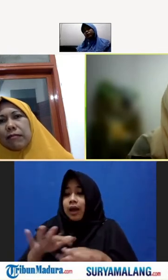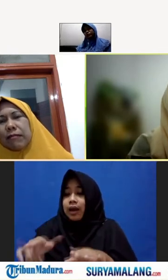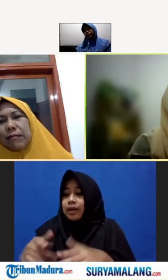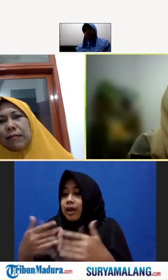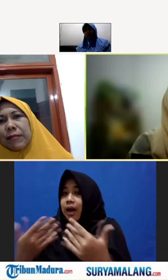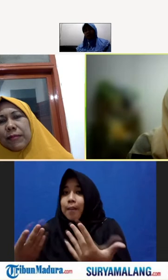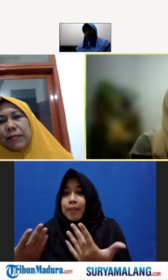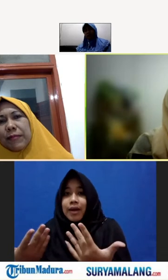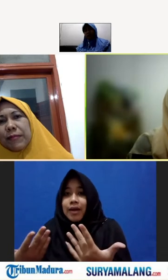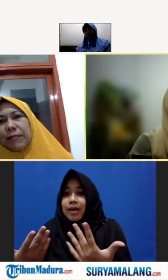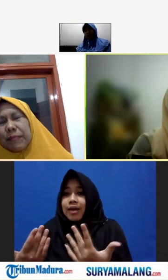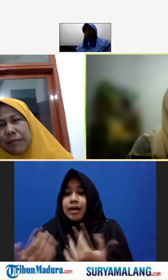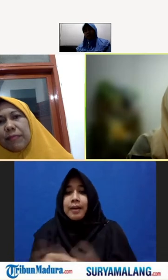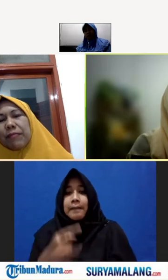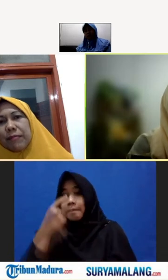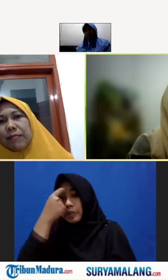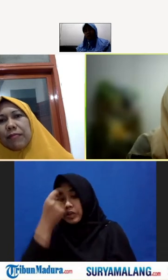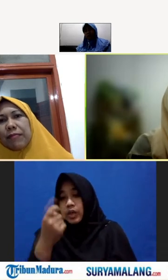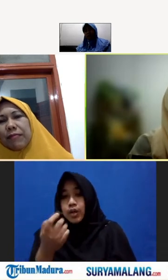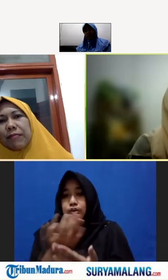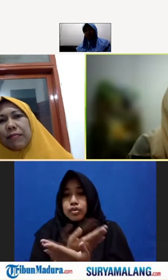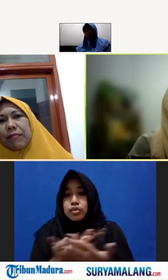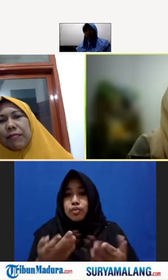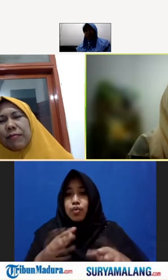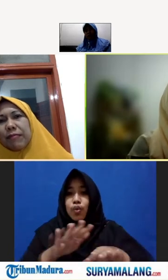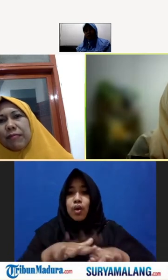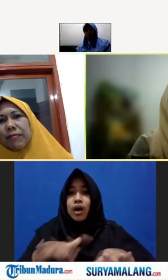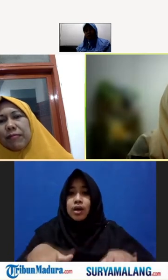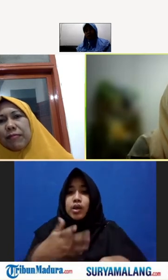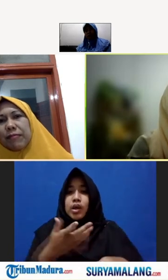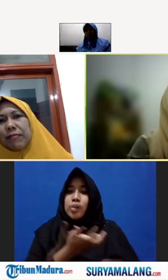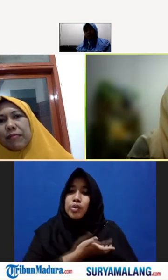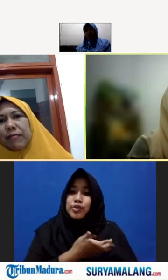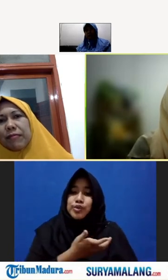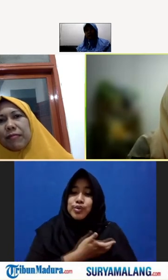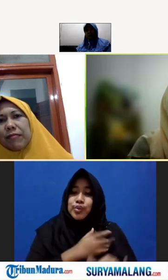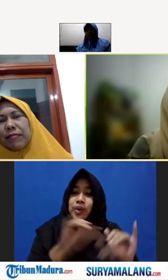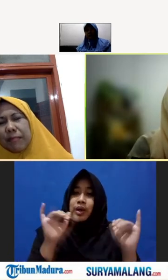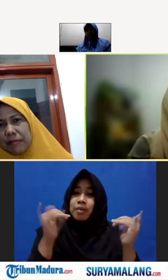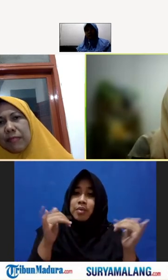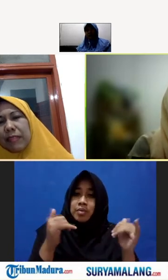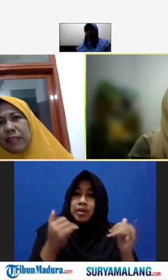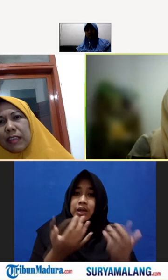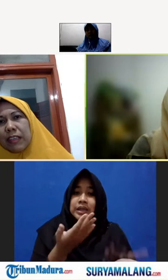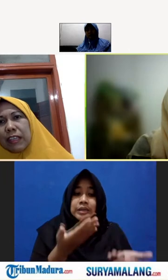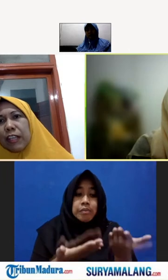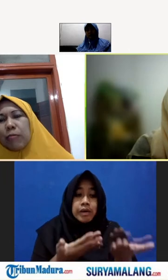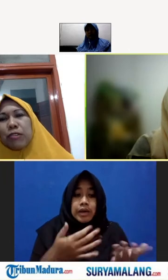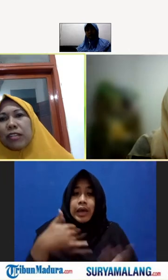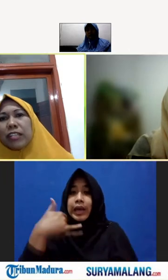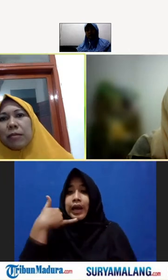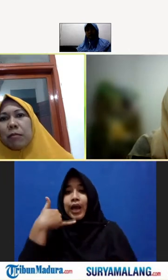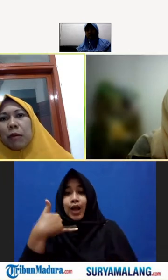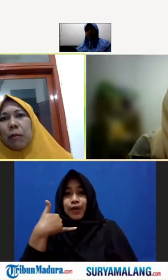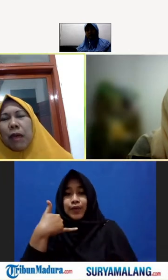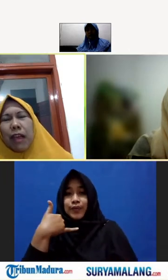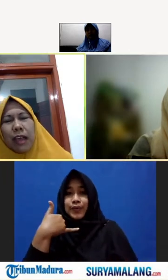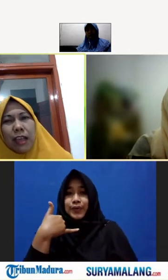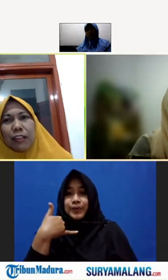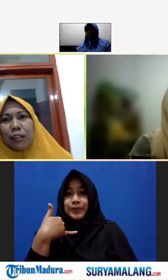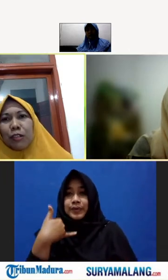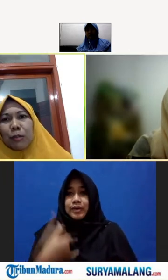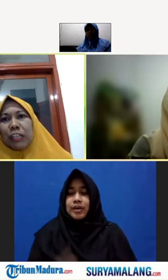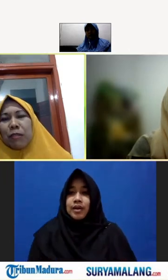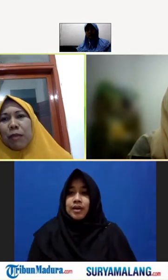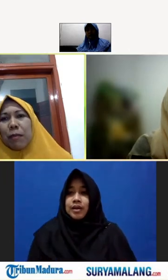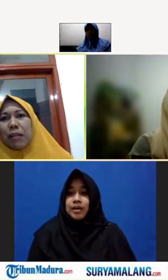aku, semua anak itu lebih suka bermain dibanding handphonenya. Gak bisa diem,